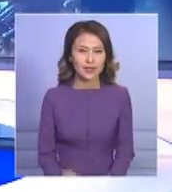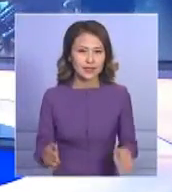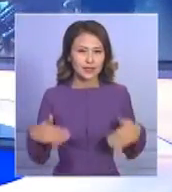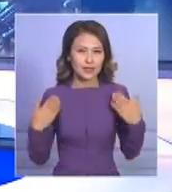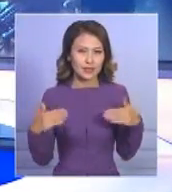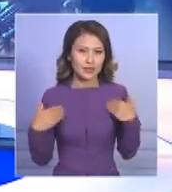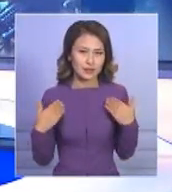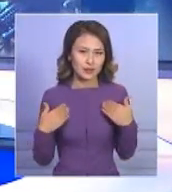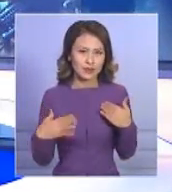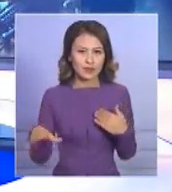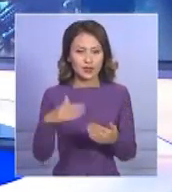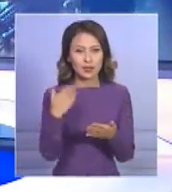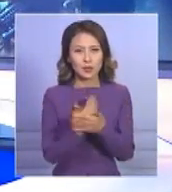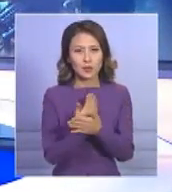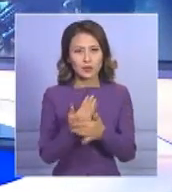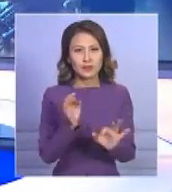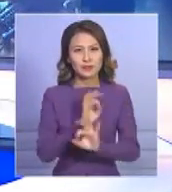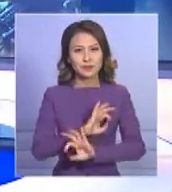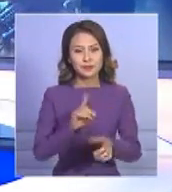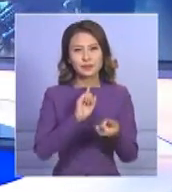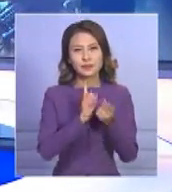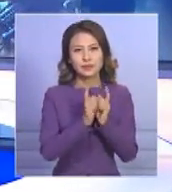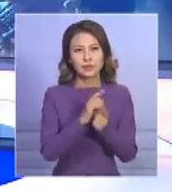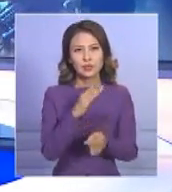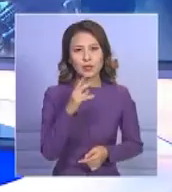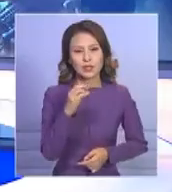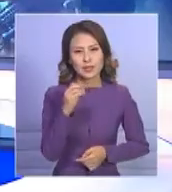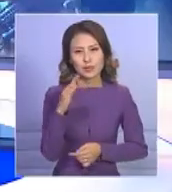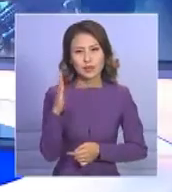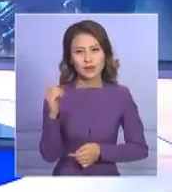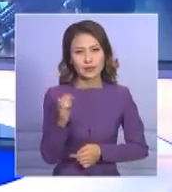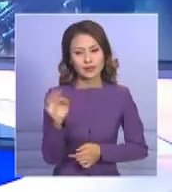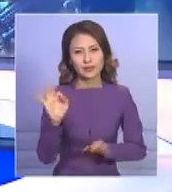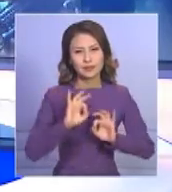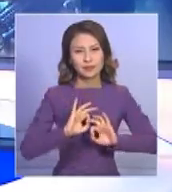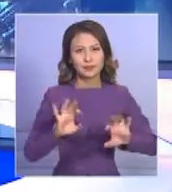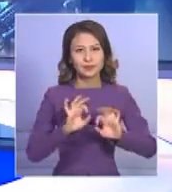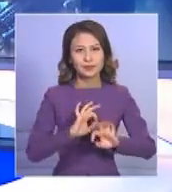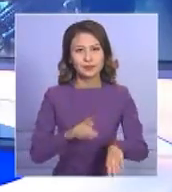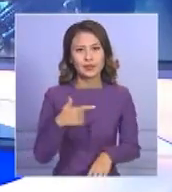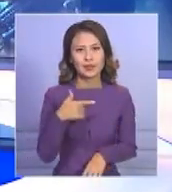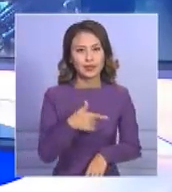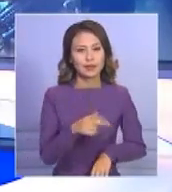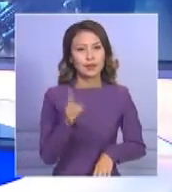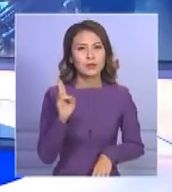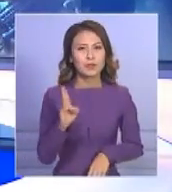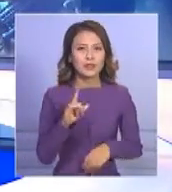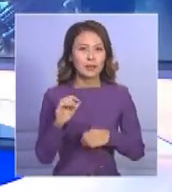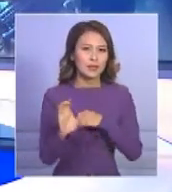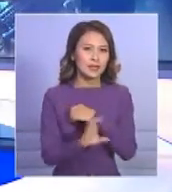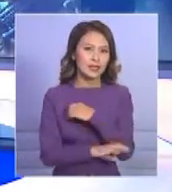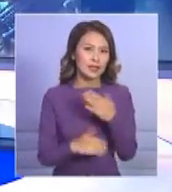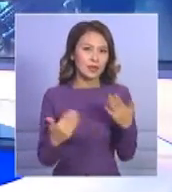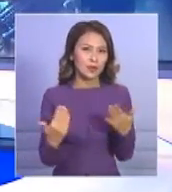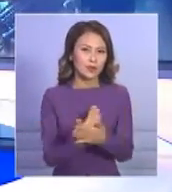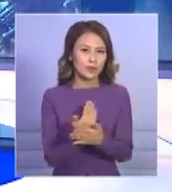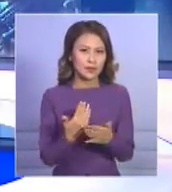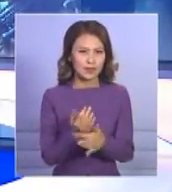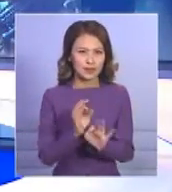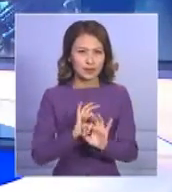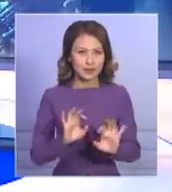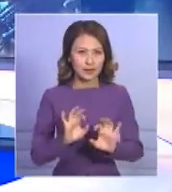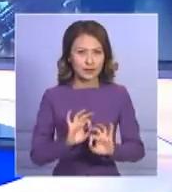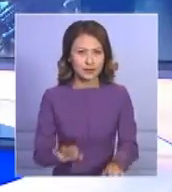Армысыз ағайын, тікелей эфирде жаңалықтар. Суырда аударма шәріптесім Жанбота Сәрсенбаева және мен ғалым Кәлмен соңғы ақпараттық топтамамен таныстыратын боламыз.